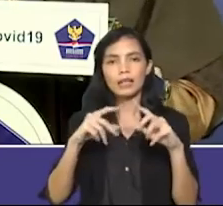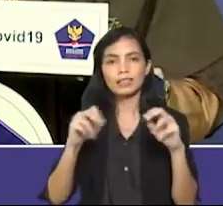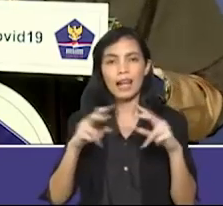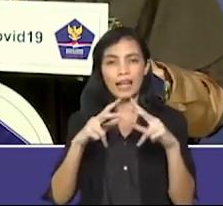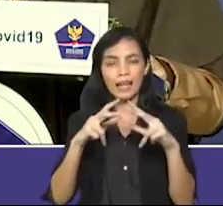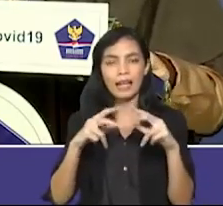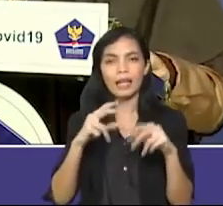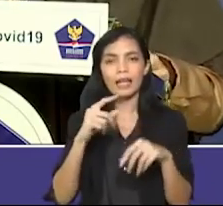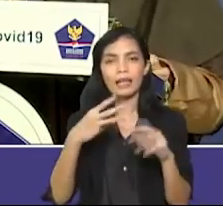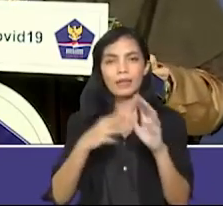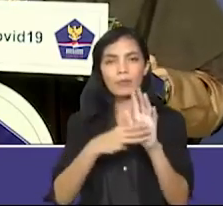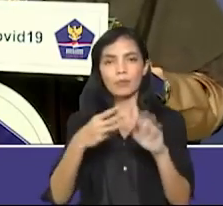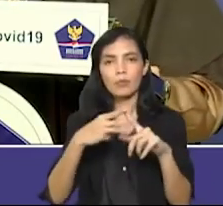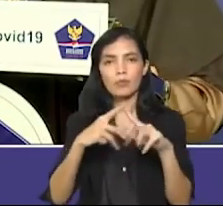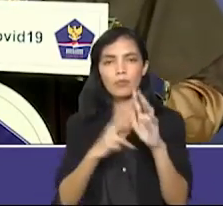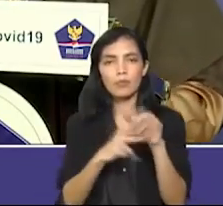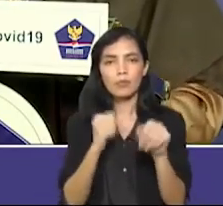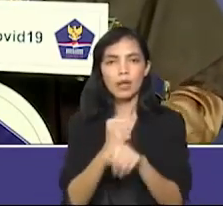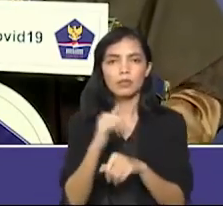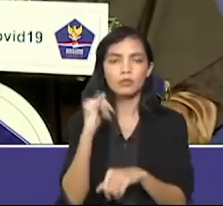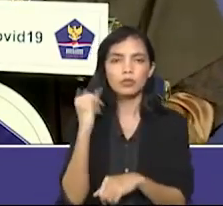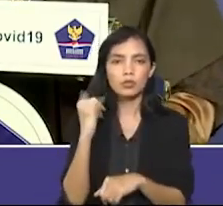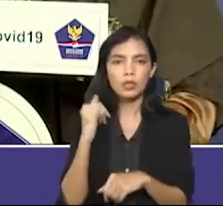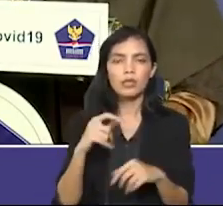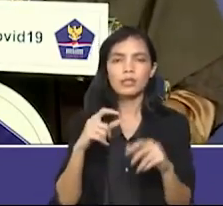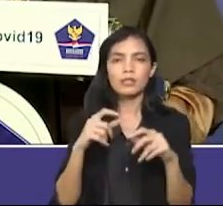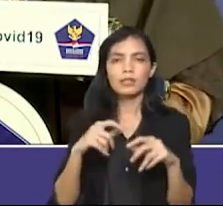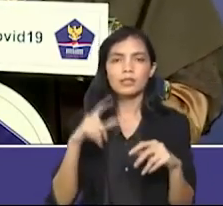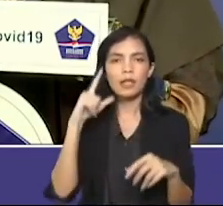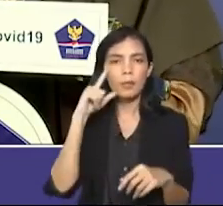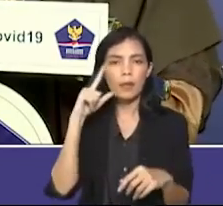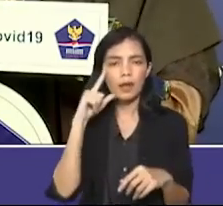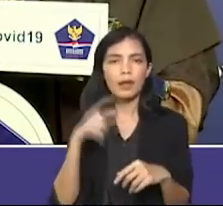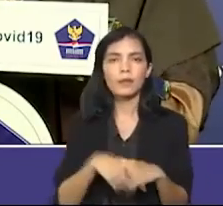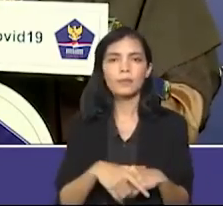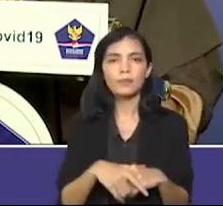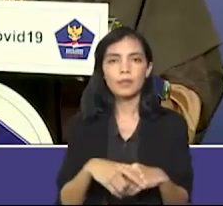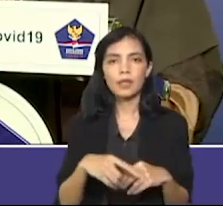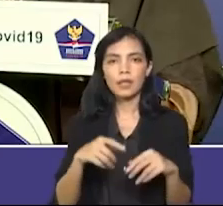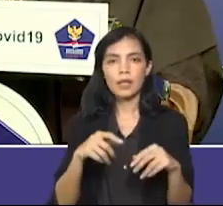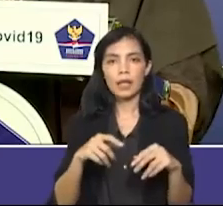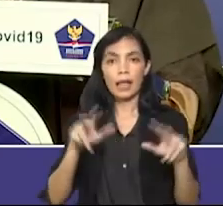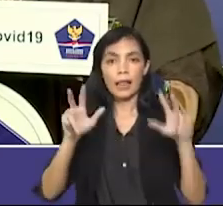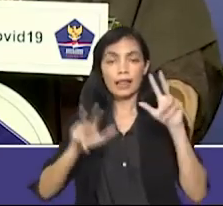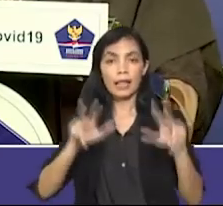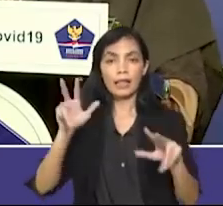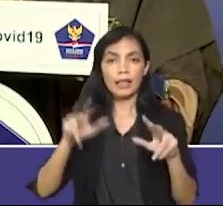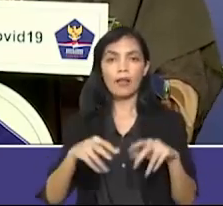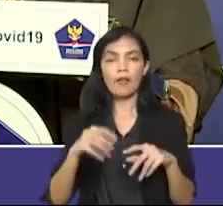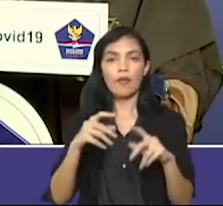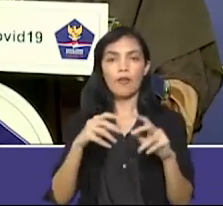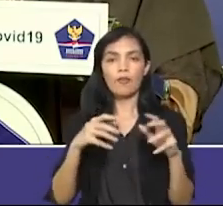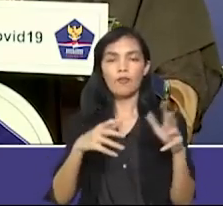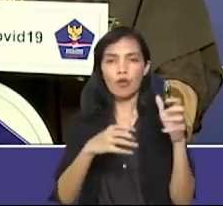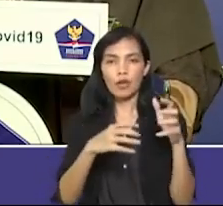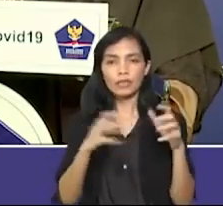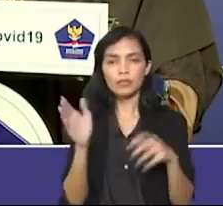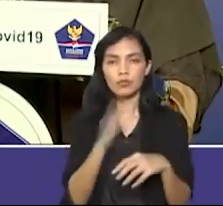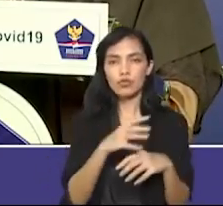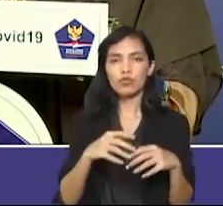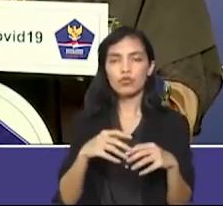di Provinsi Daerah Istimewa Jogjakarta Sleman provinsi Nusa Tenggara Timur Flores Timur